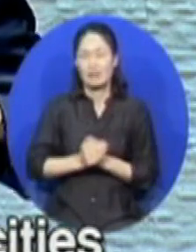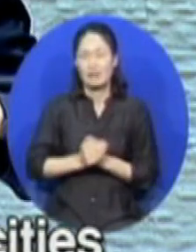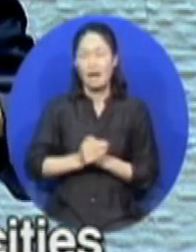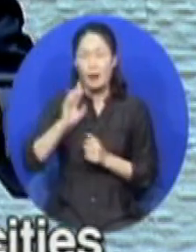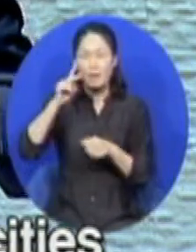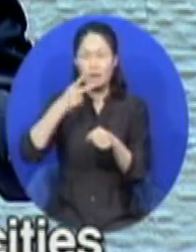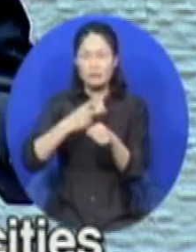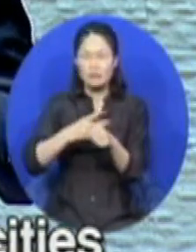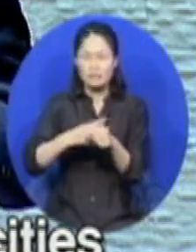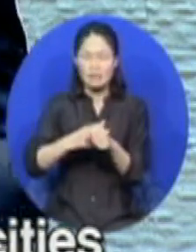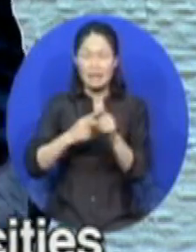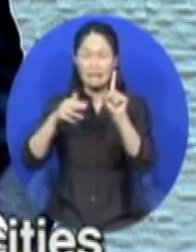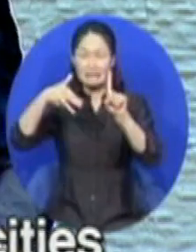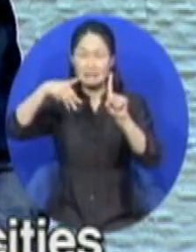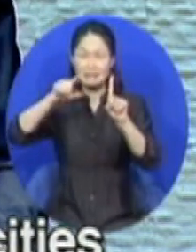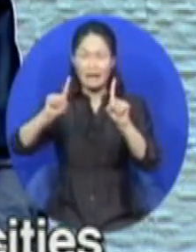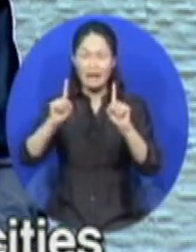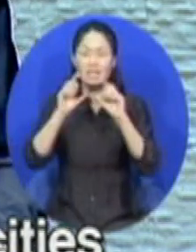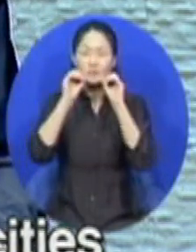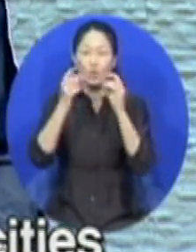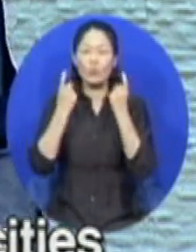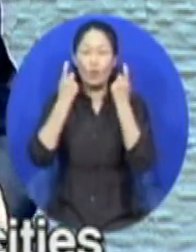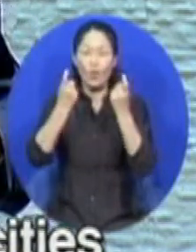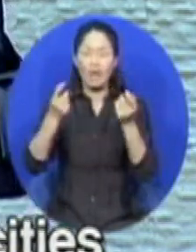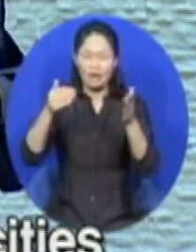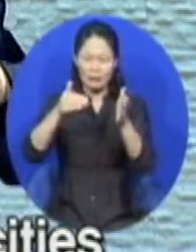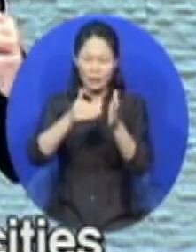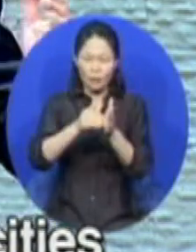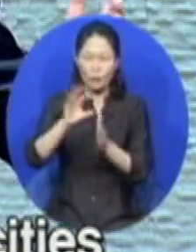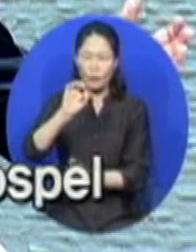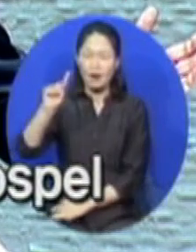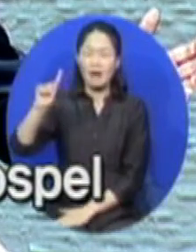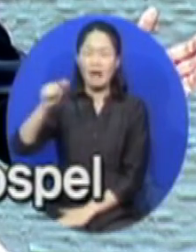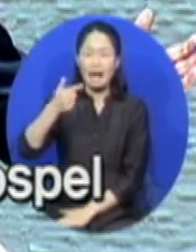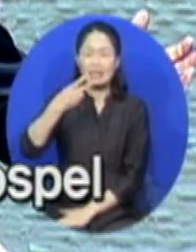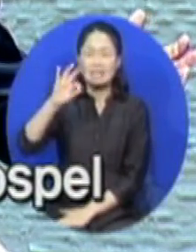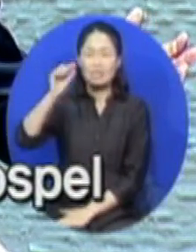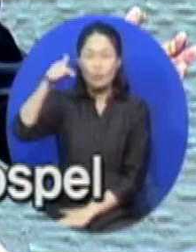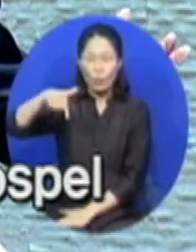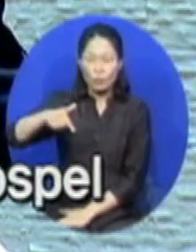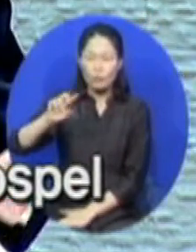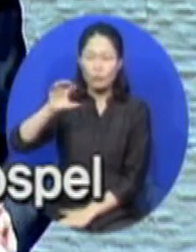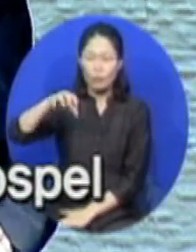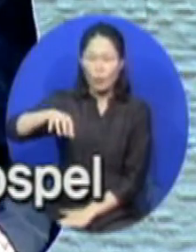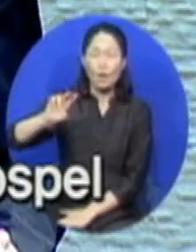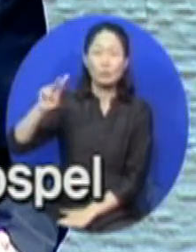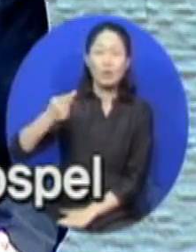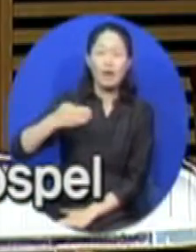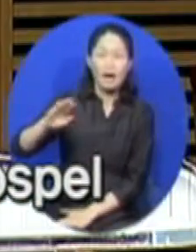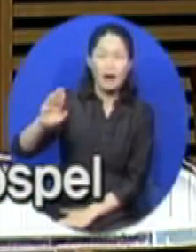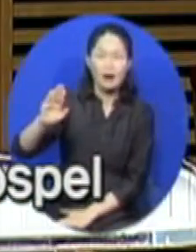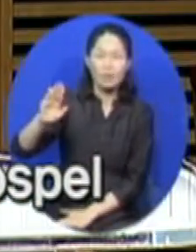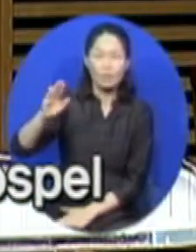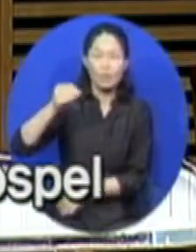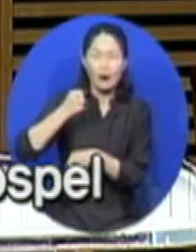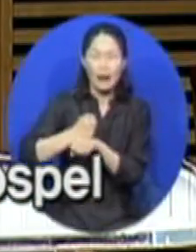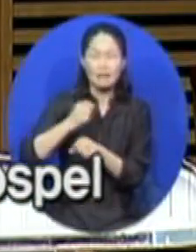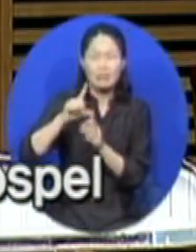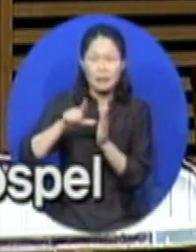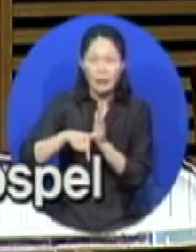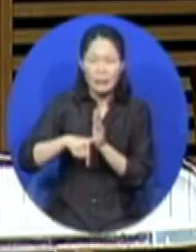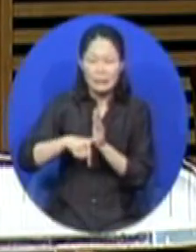일자 선교 여행은 이제 마무리 짓고 이제 안디옥 으로 돌아가려고 하면서 자기가 그동안 전도 햇던